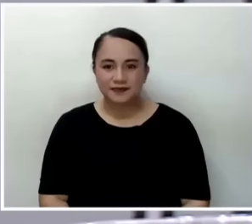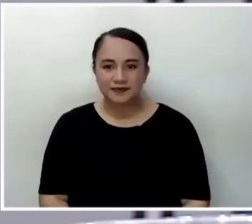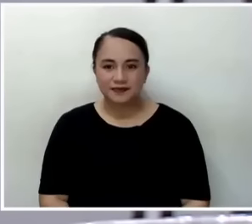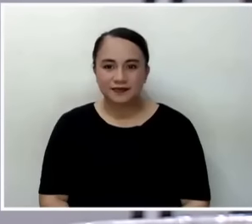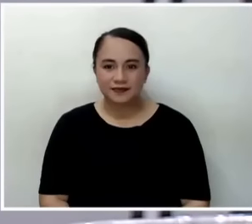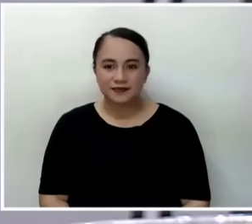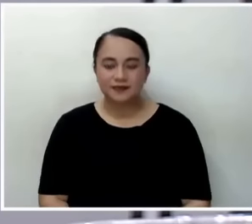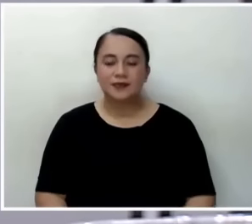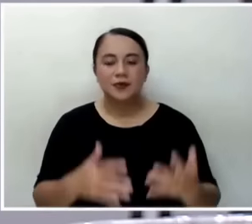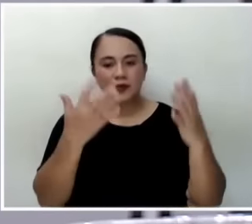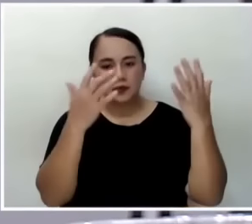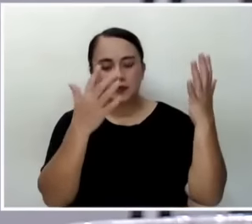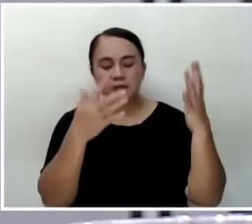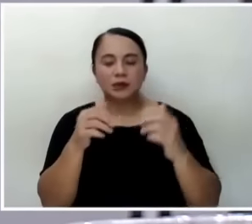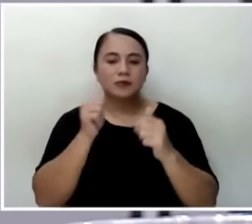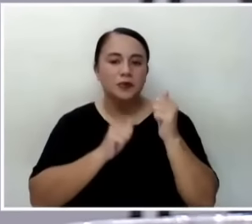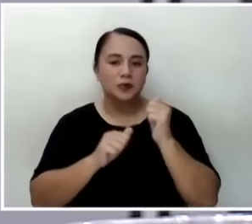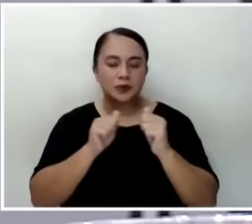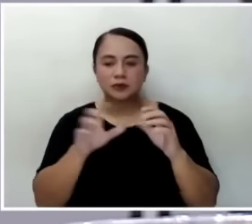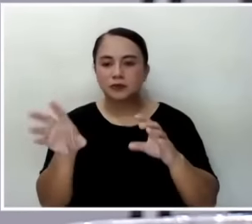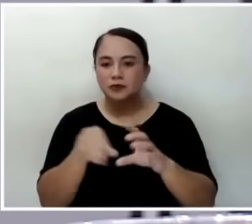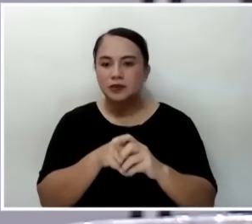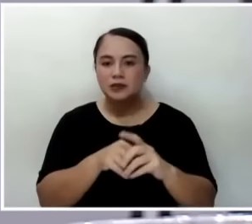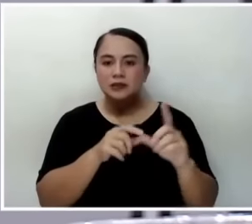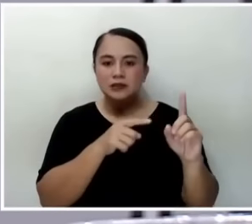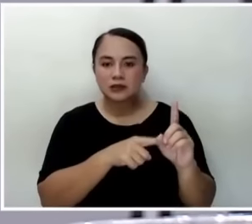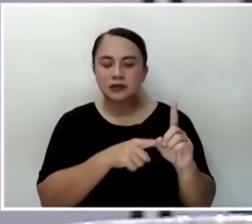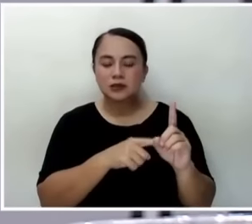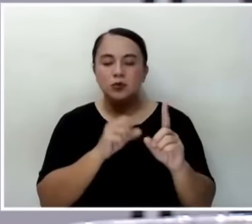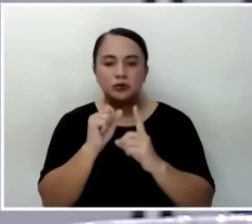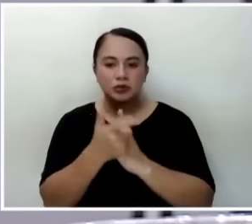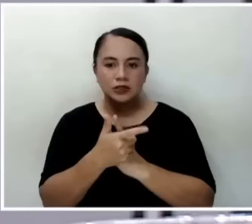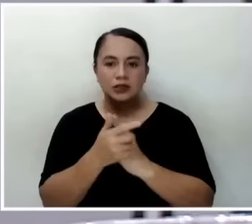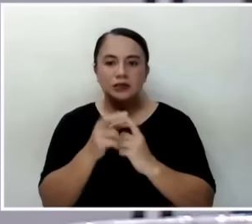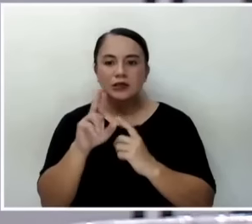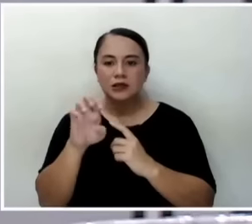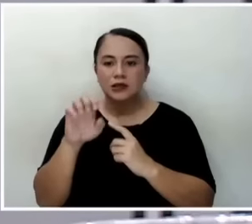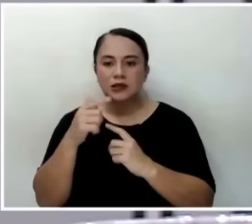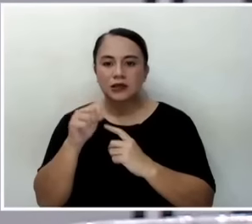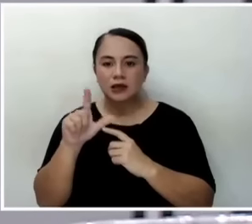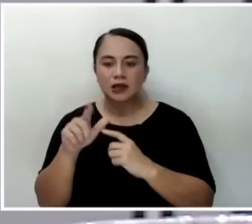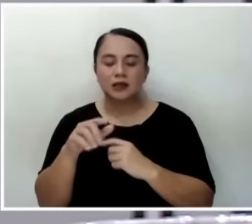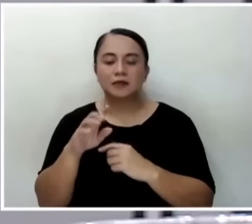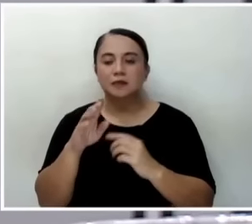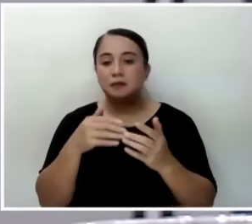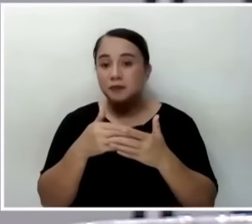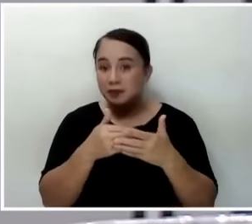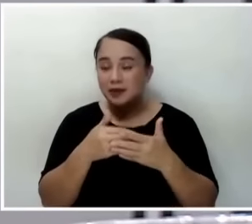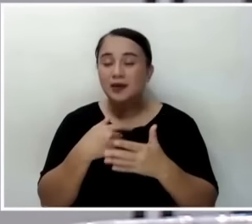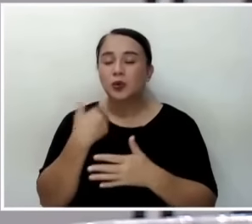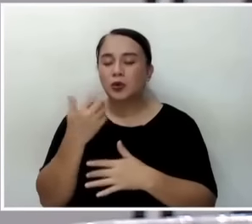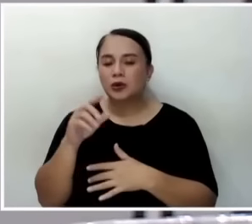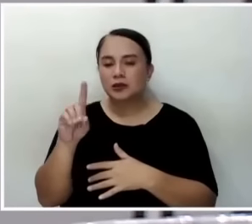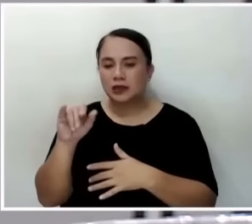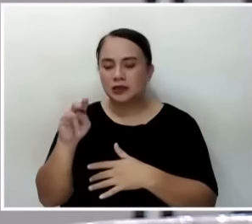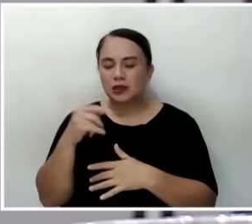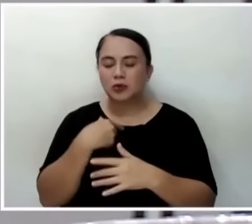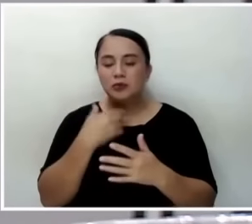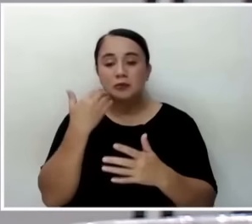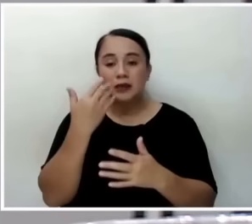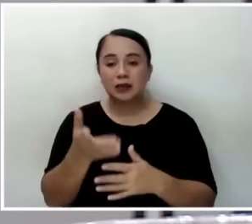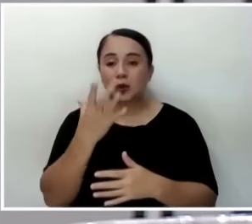Nagbigay pugay ang mga artista kabilang ang isa sa mga original na Regal Baby na si Gina Bonnevie sa pumanaw na Philippine cinema